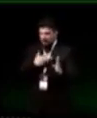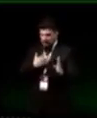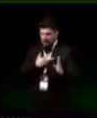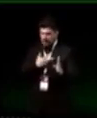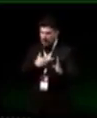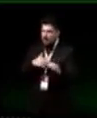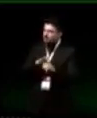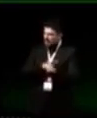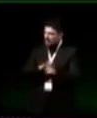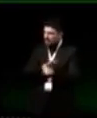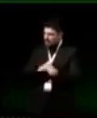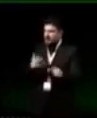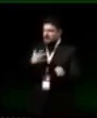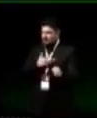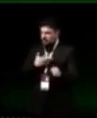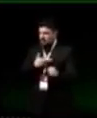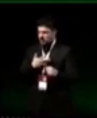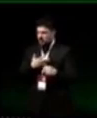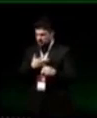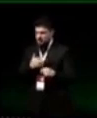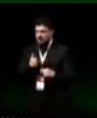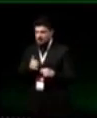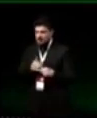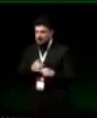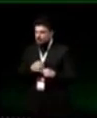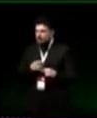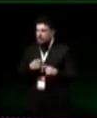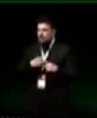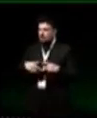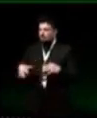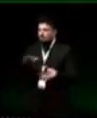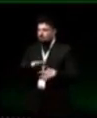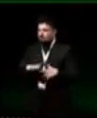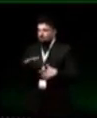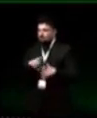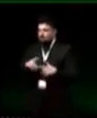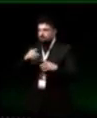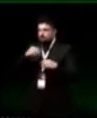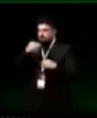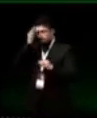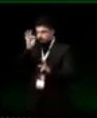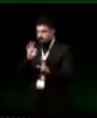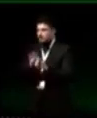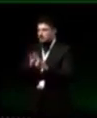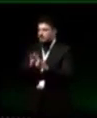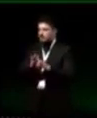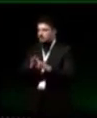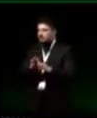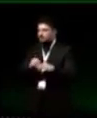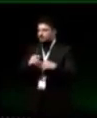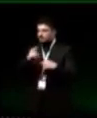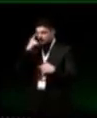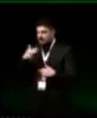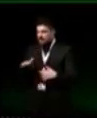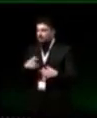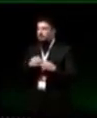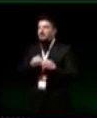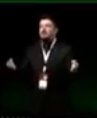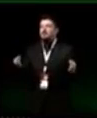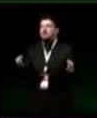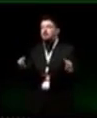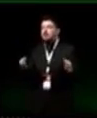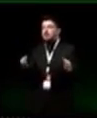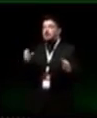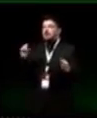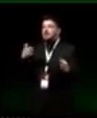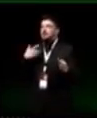famiglia, che non hanno un luogo, che non hanno un riferimento, ma che sanno perfettamente che se non ci fosse